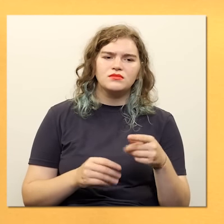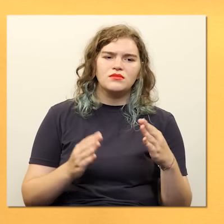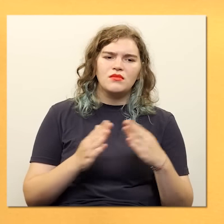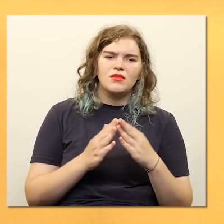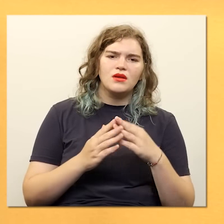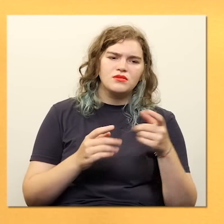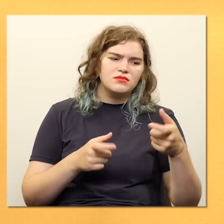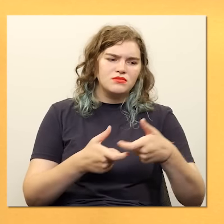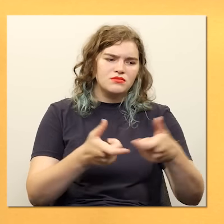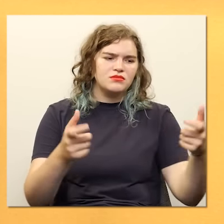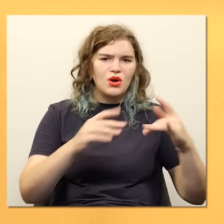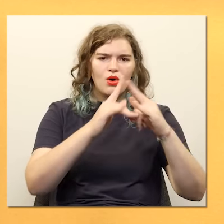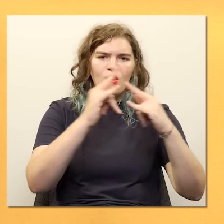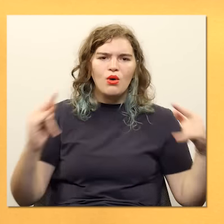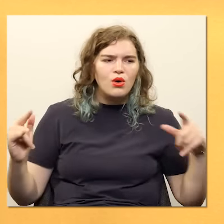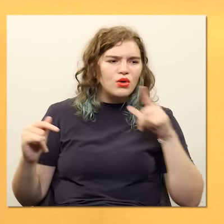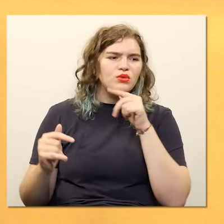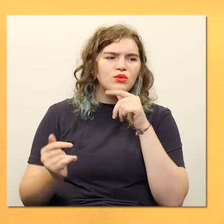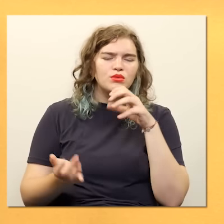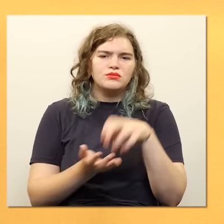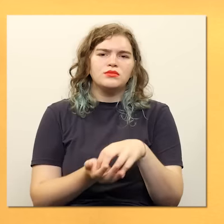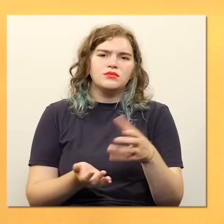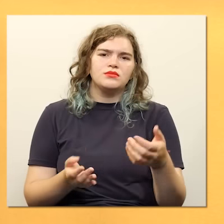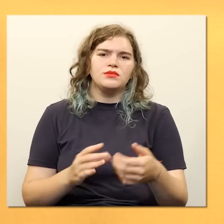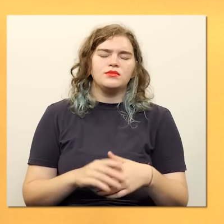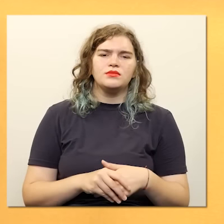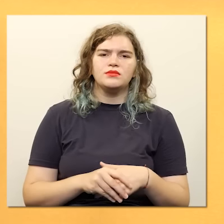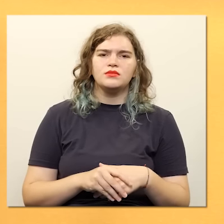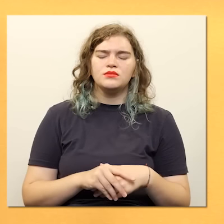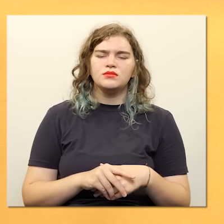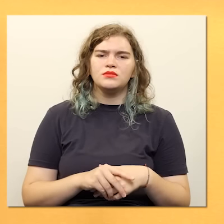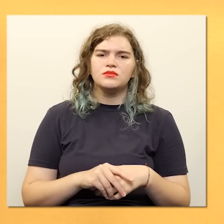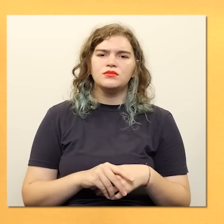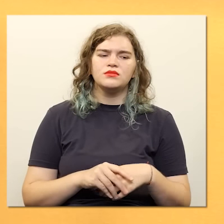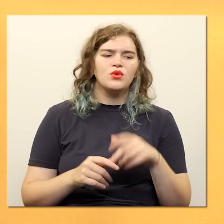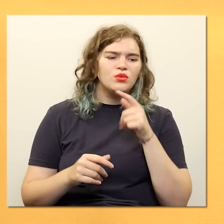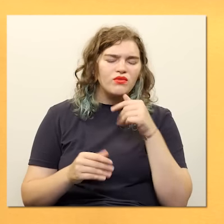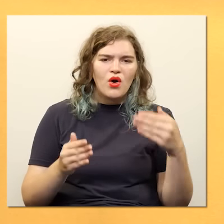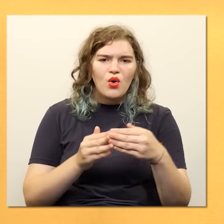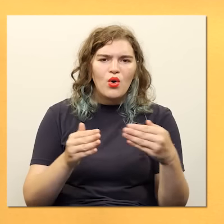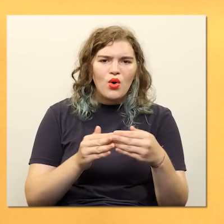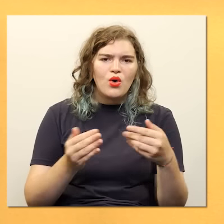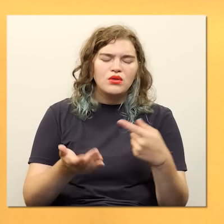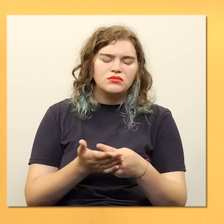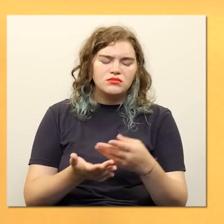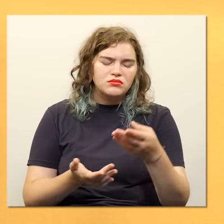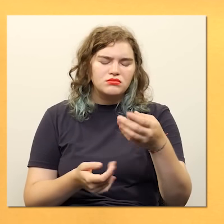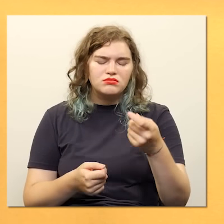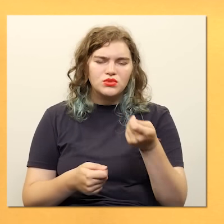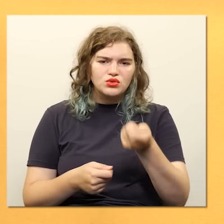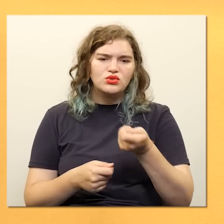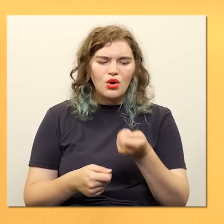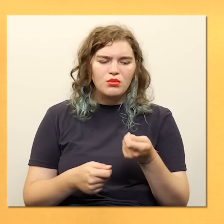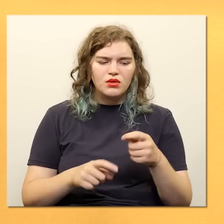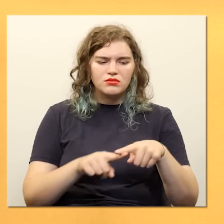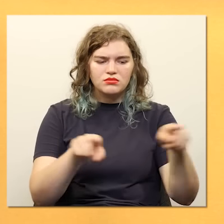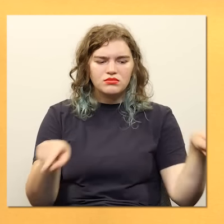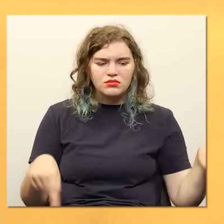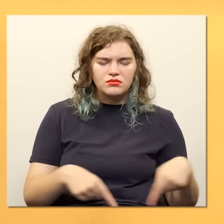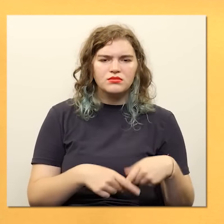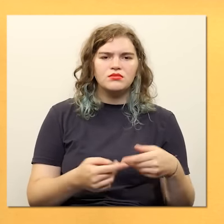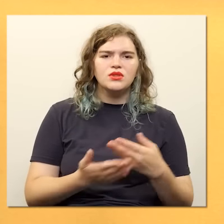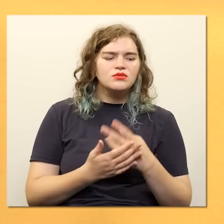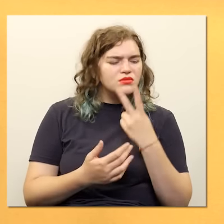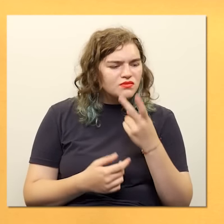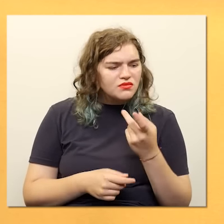casă impropriu spus, da. În cortul ăla unde stăteau ei. Și undeva într-un colț pe sobă era o oală și